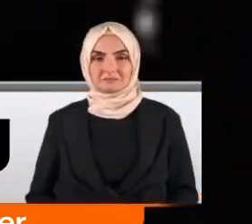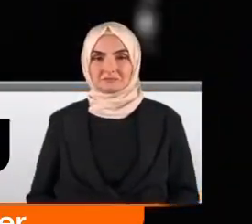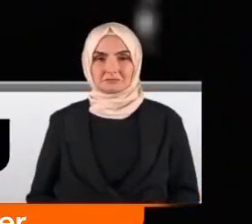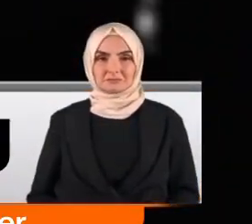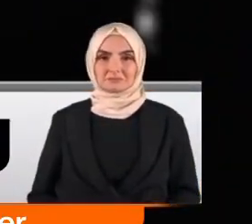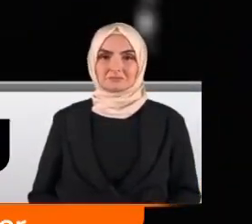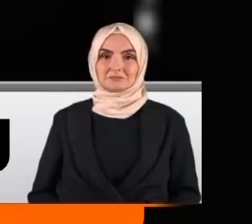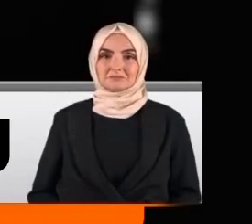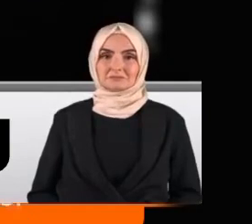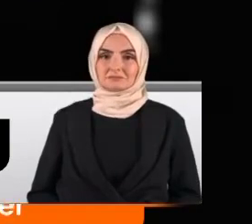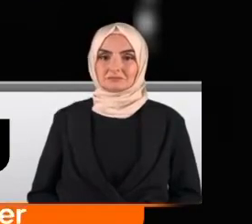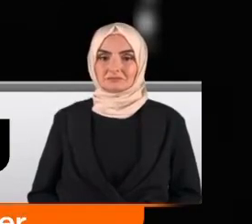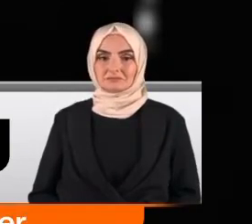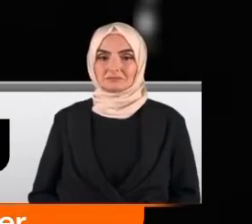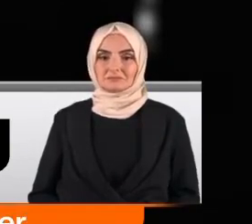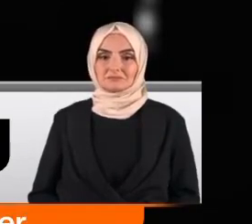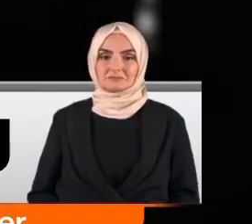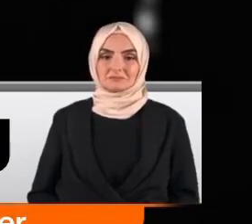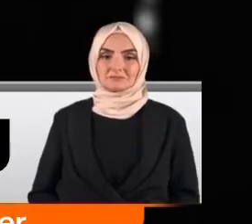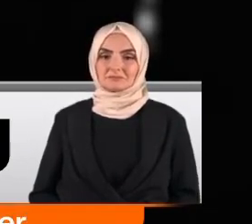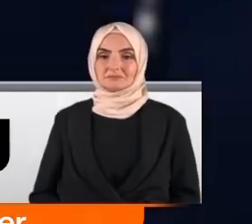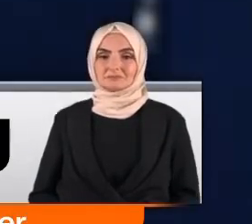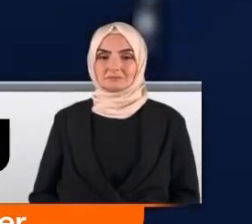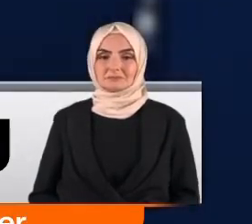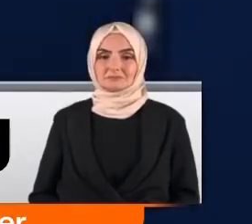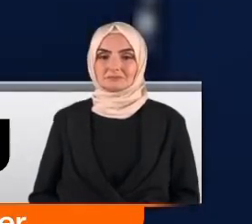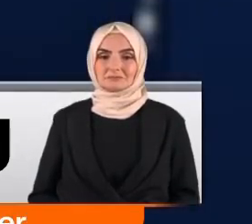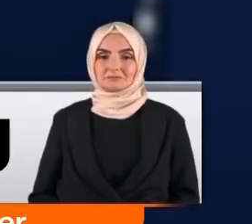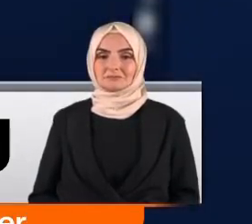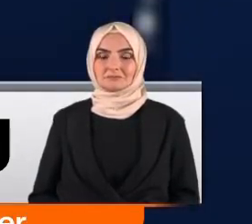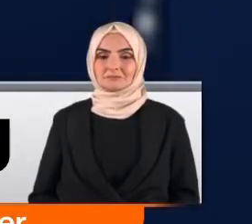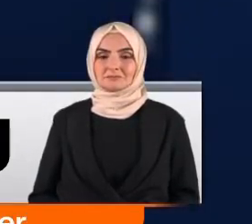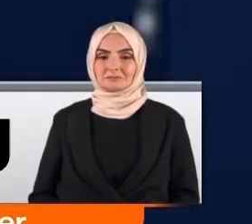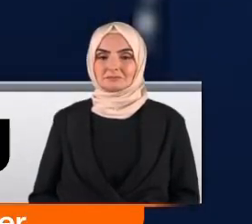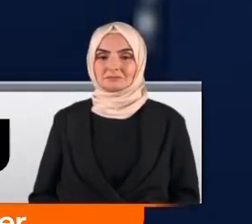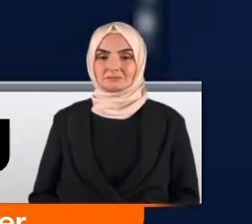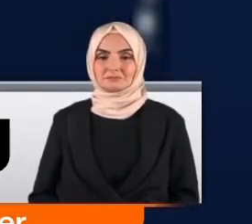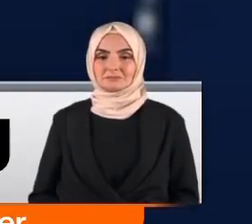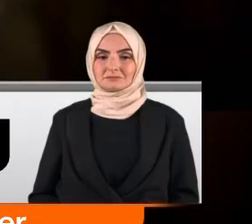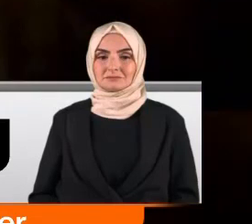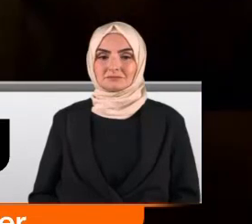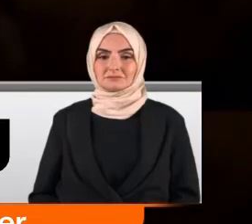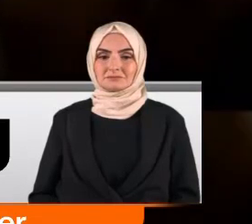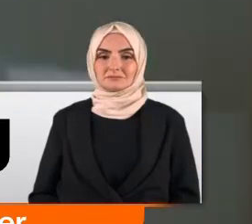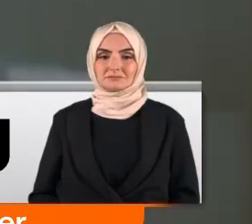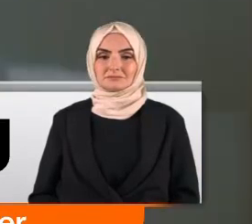This material is out of a sci-fi film. This is transparent aluminum.